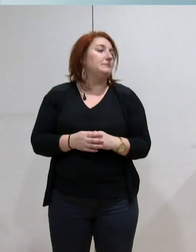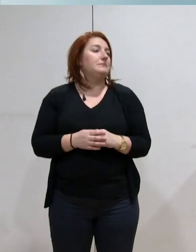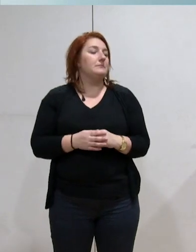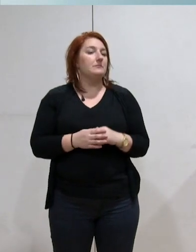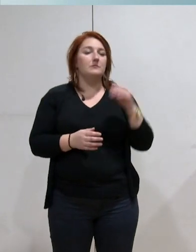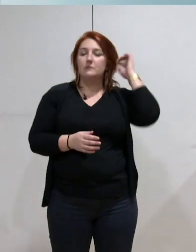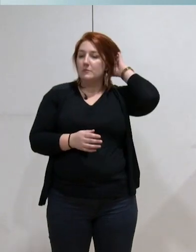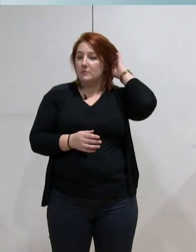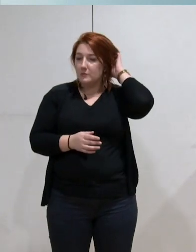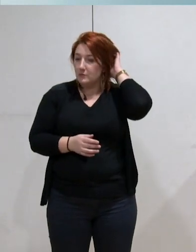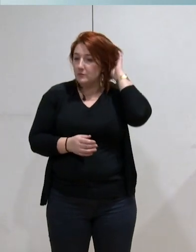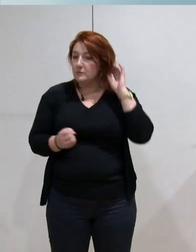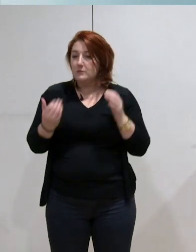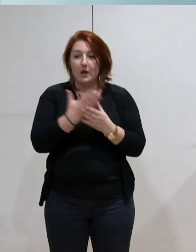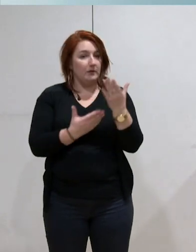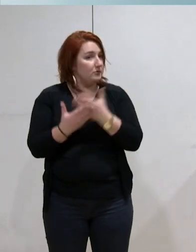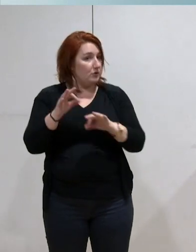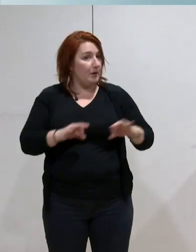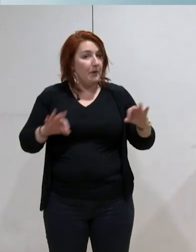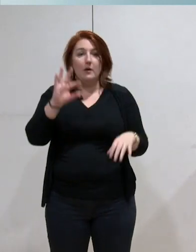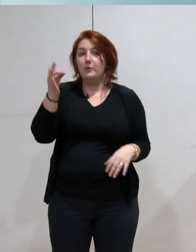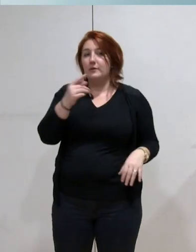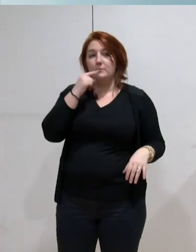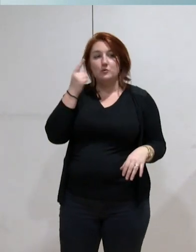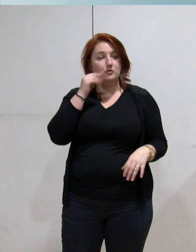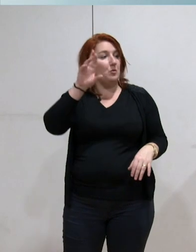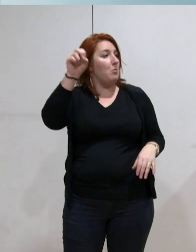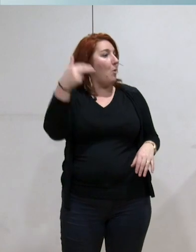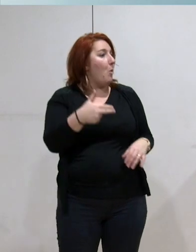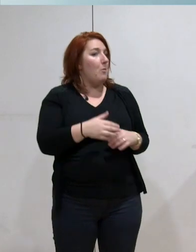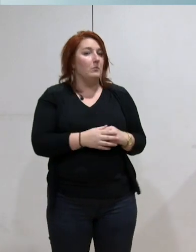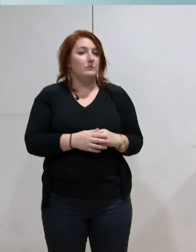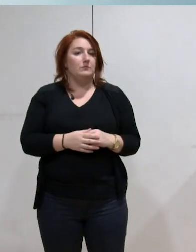socioculturelles pas d'intervention si monsieur bon